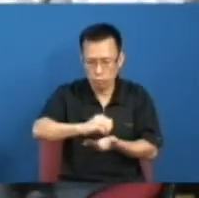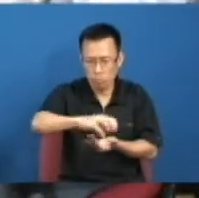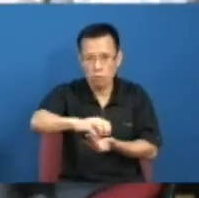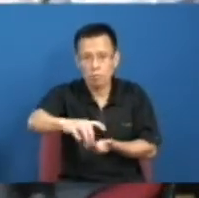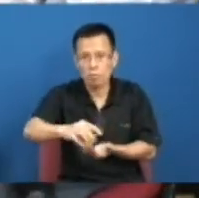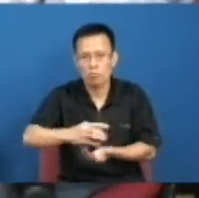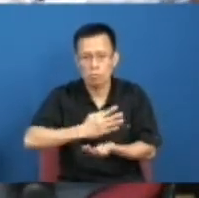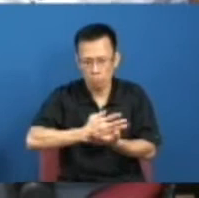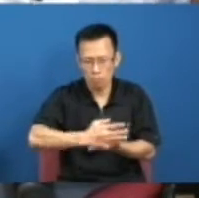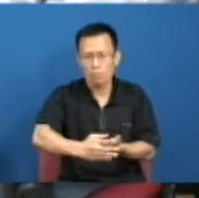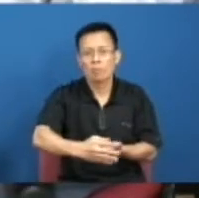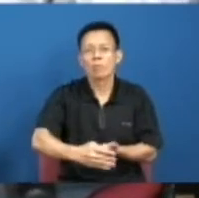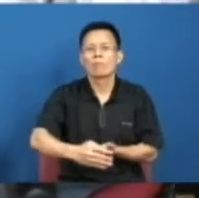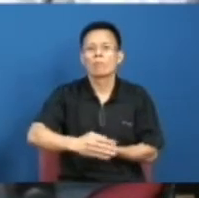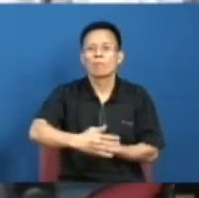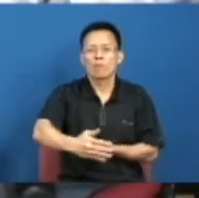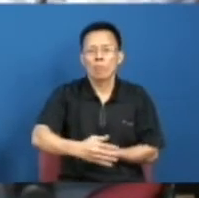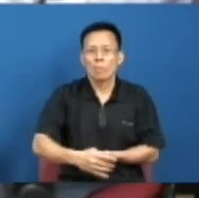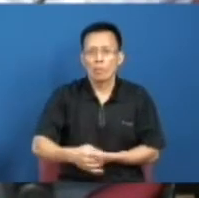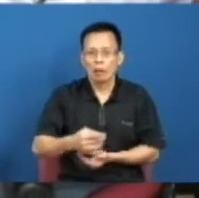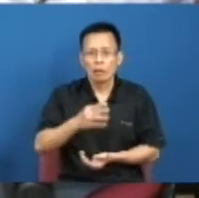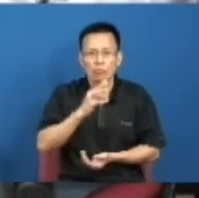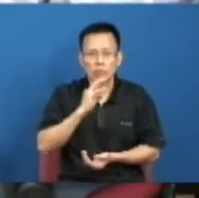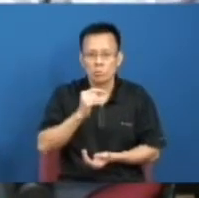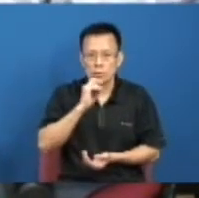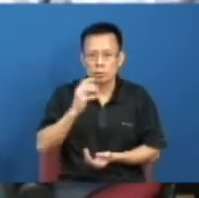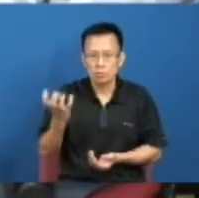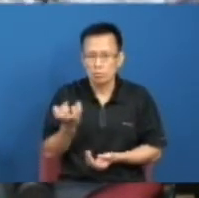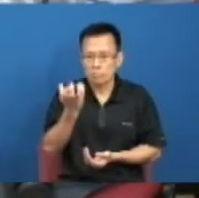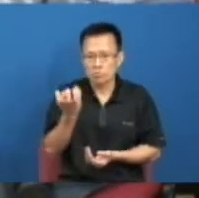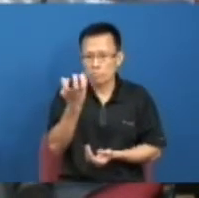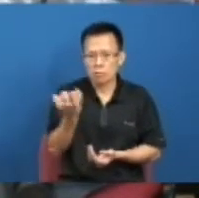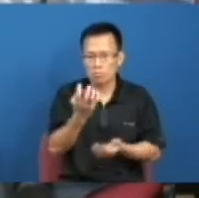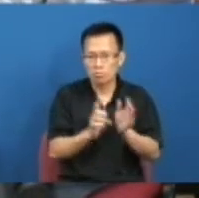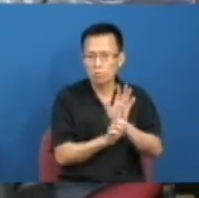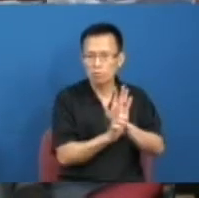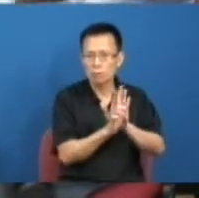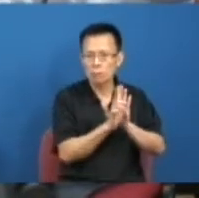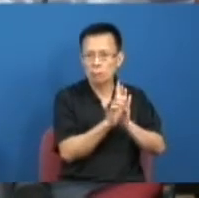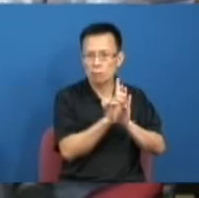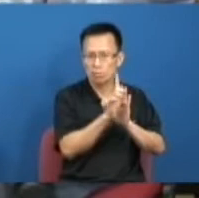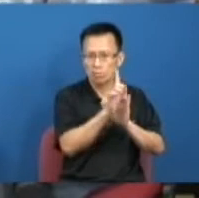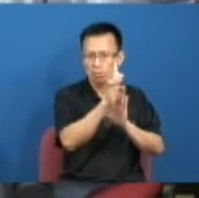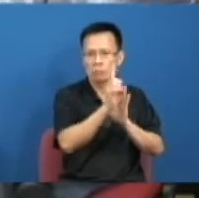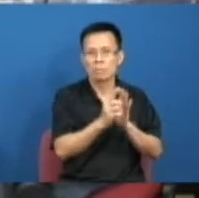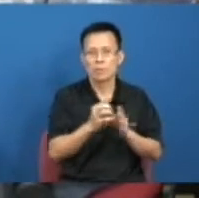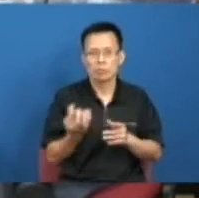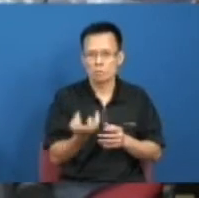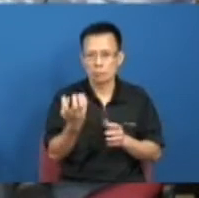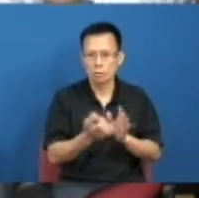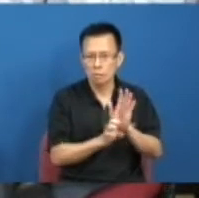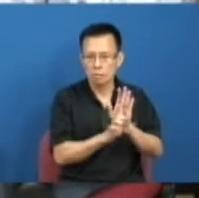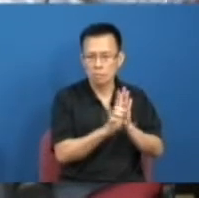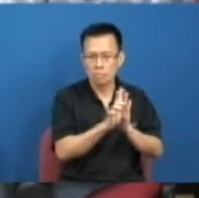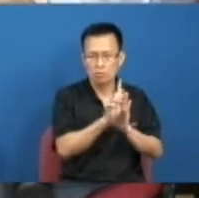呢你做完之後咧，一有温度高啲咧，喺房喺嗰塊雪棉冰個面度温度高啲咧，